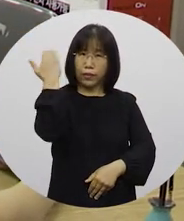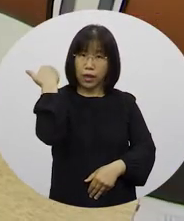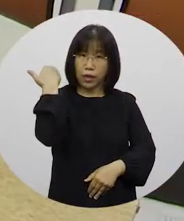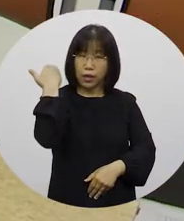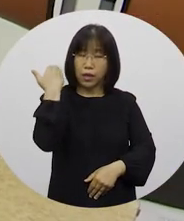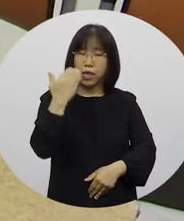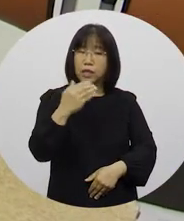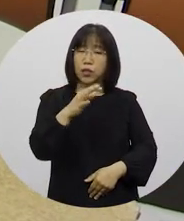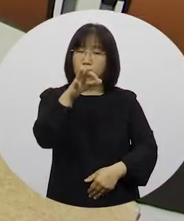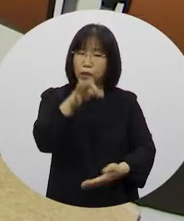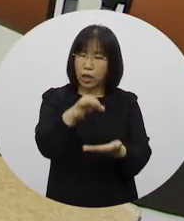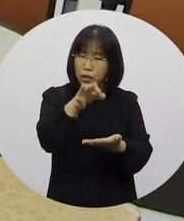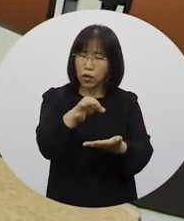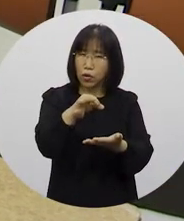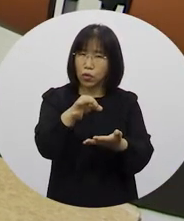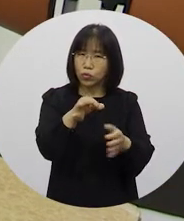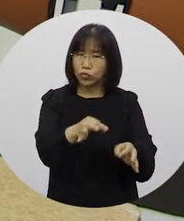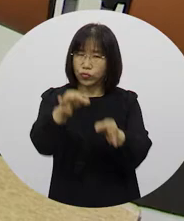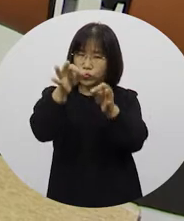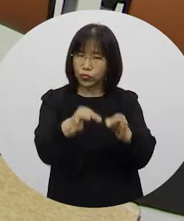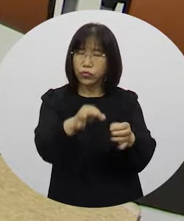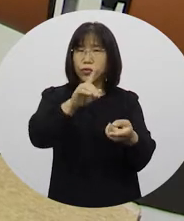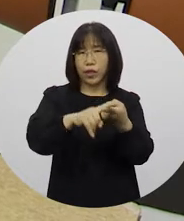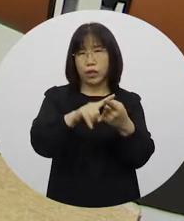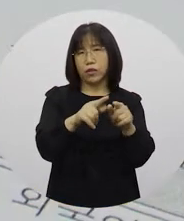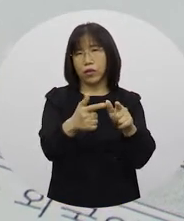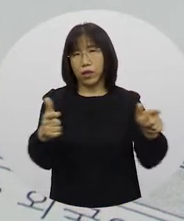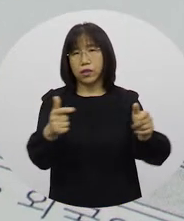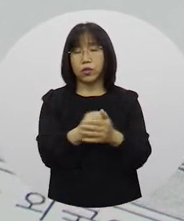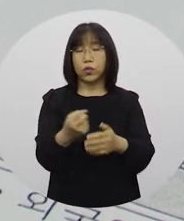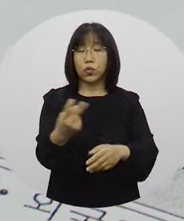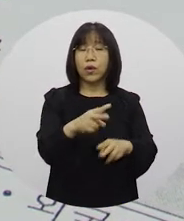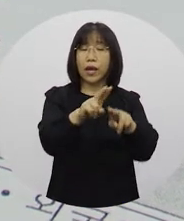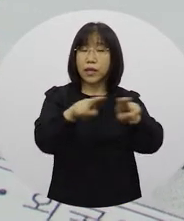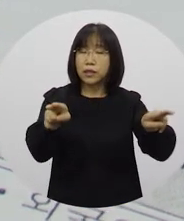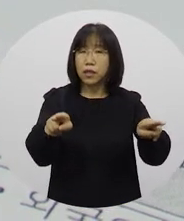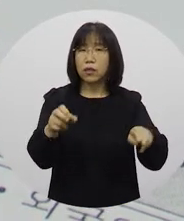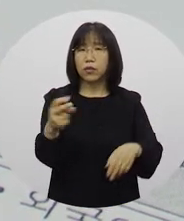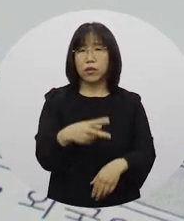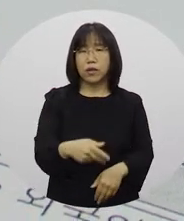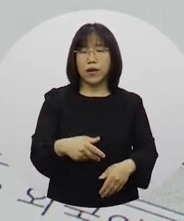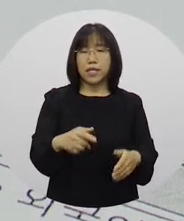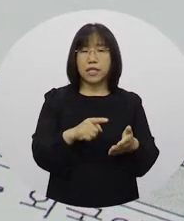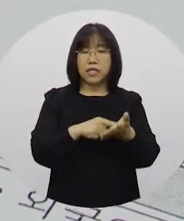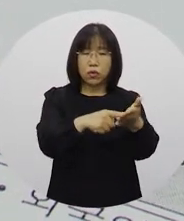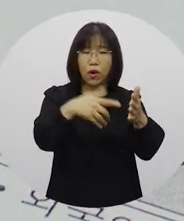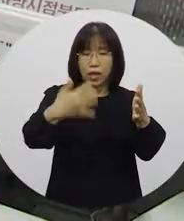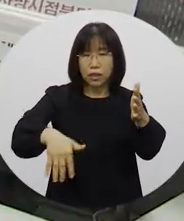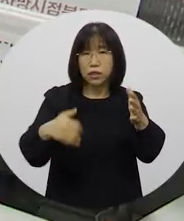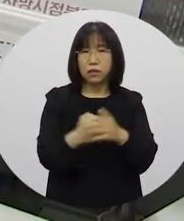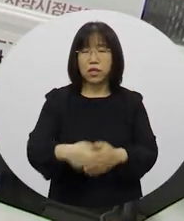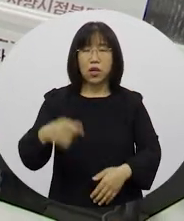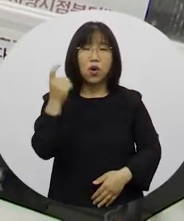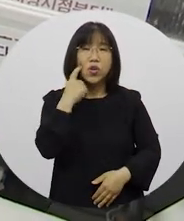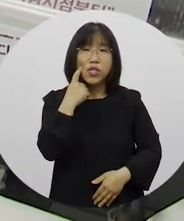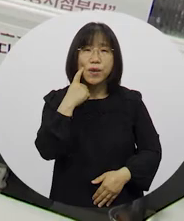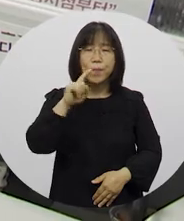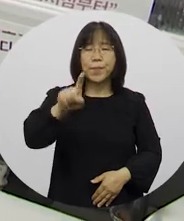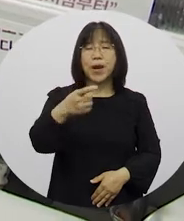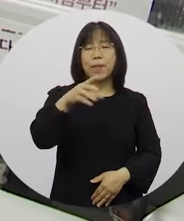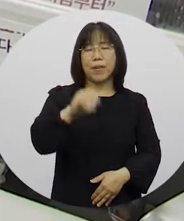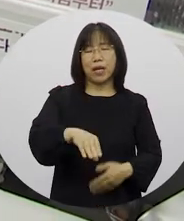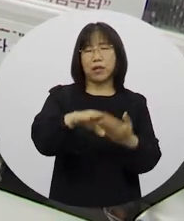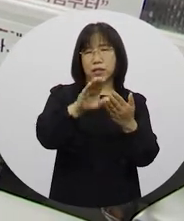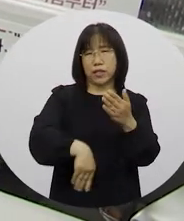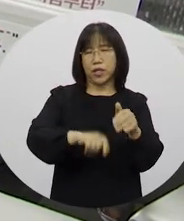계약을 포함해 기존 계약에 대한 가격 변동이 있는 갱신계약 이나 해제 시에도 적용되며 미신고 또는 거지